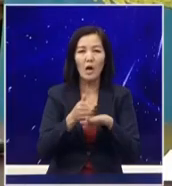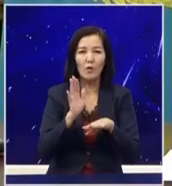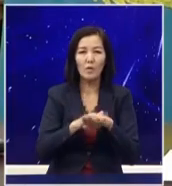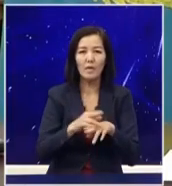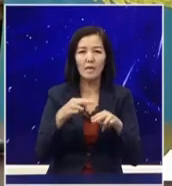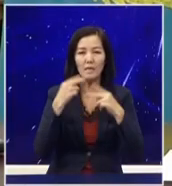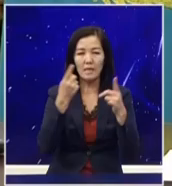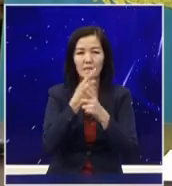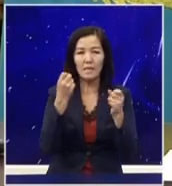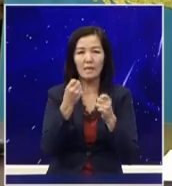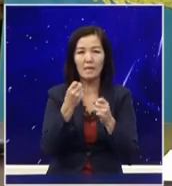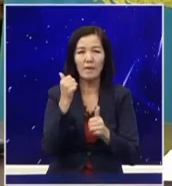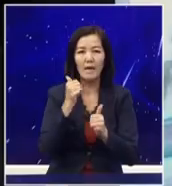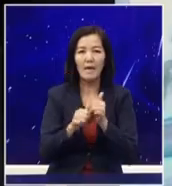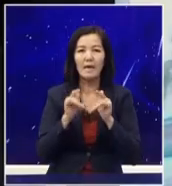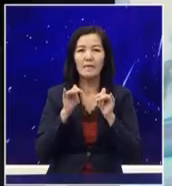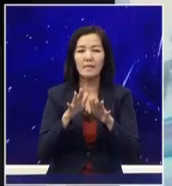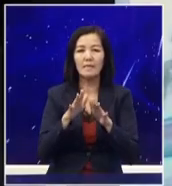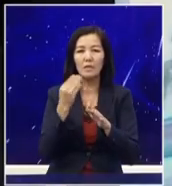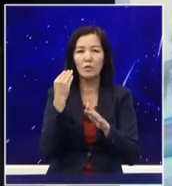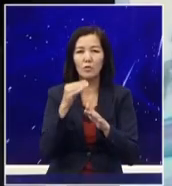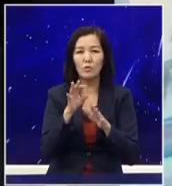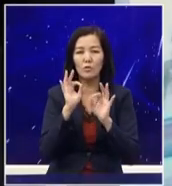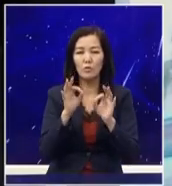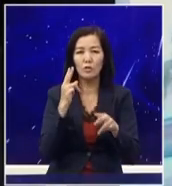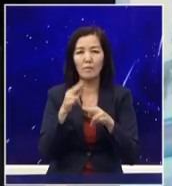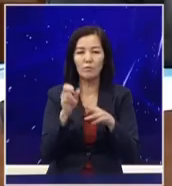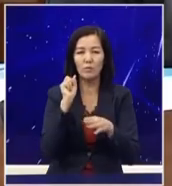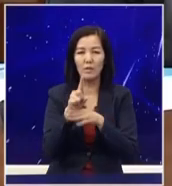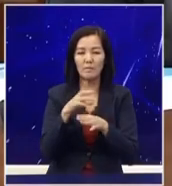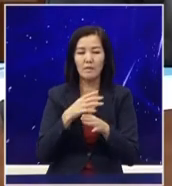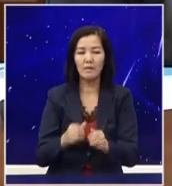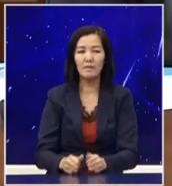ауыр екенін ескертіп, әр істі сапалы тәмамдауды тапсырды.